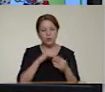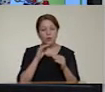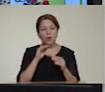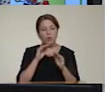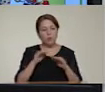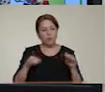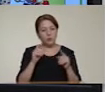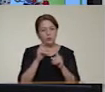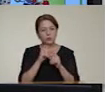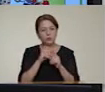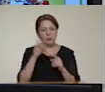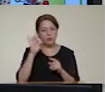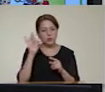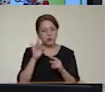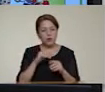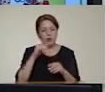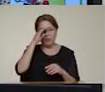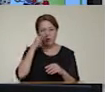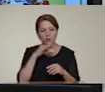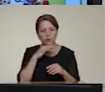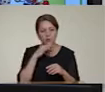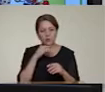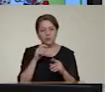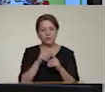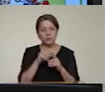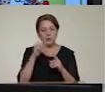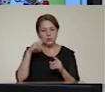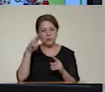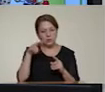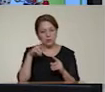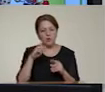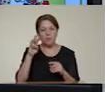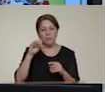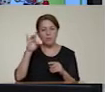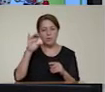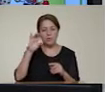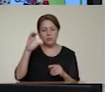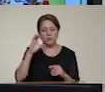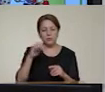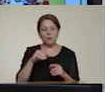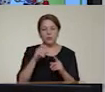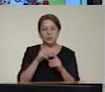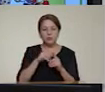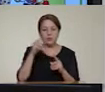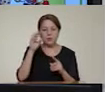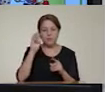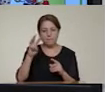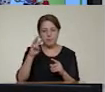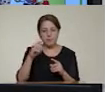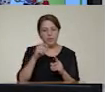r harfi, otalaridan so'zida d harfi, meros so'zida m harfi va